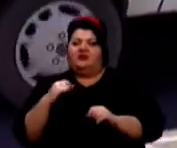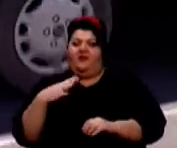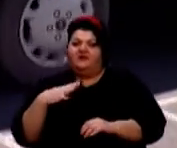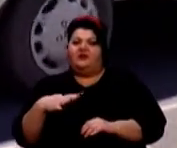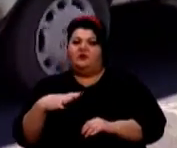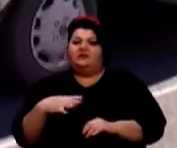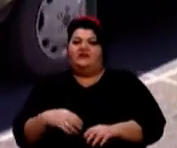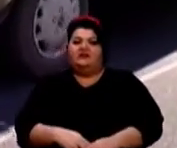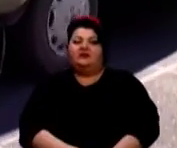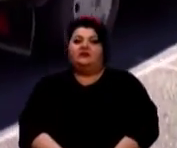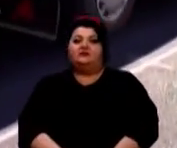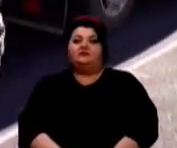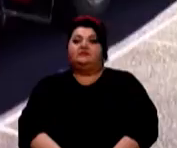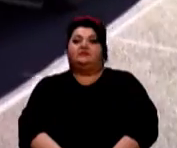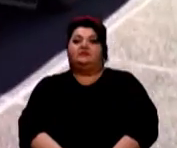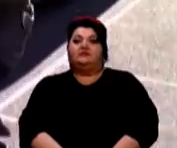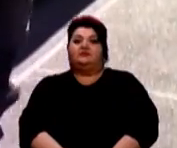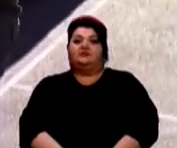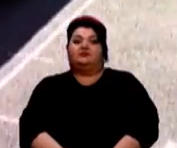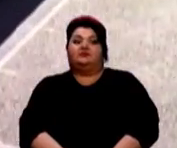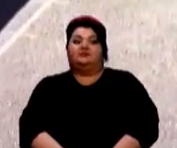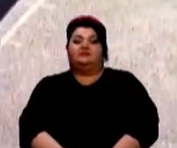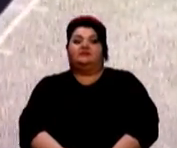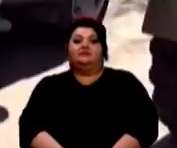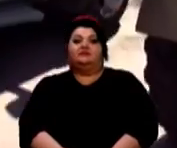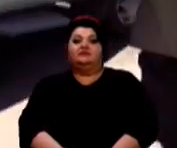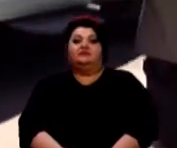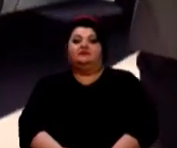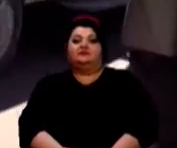виносливість. Давай, давай, швидше, давай, давай, давай!